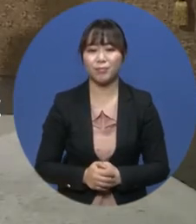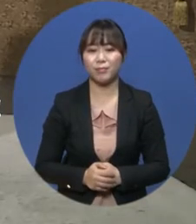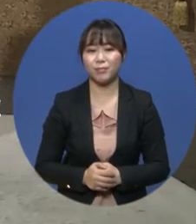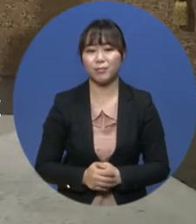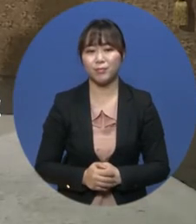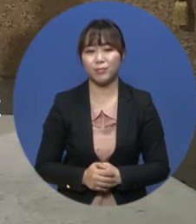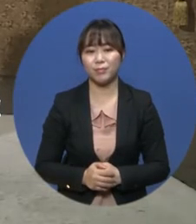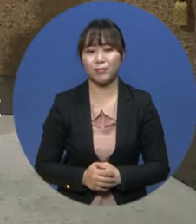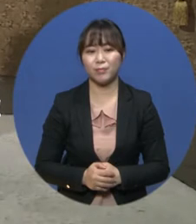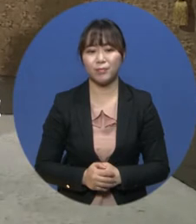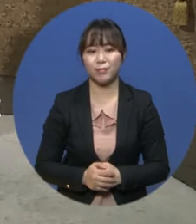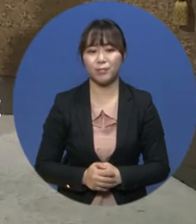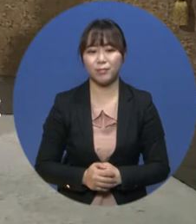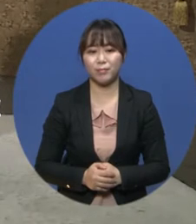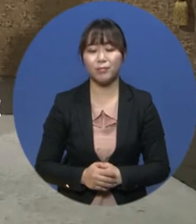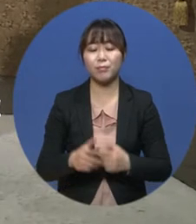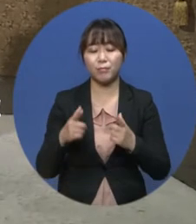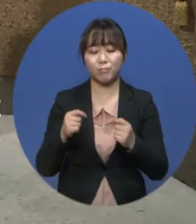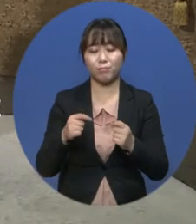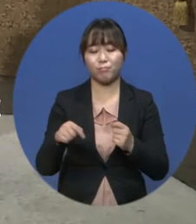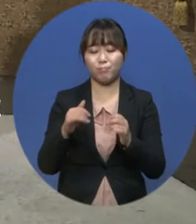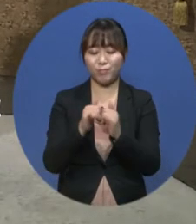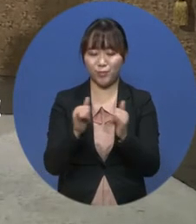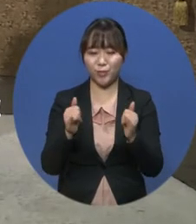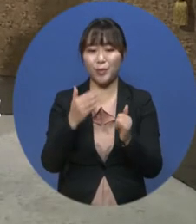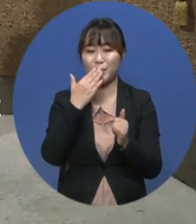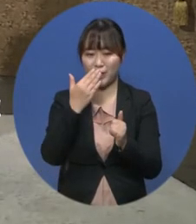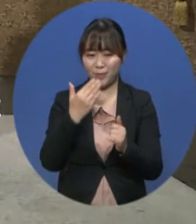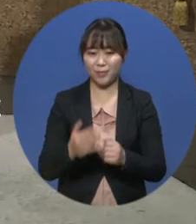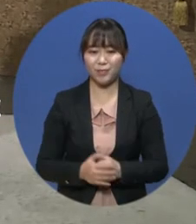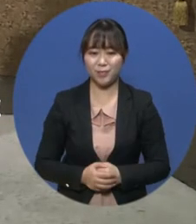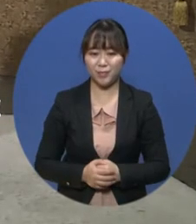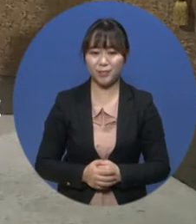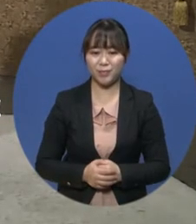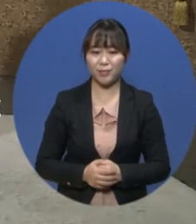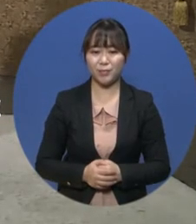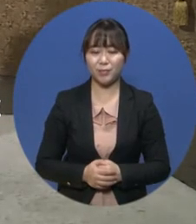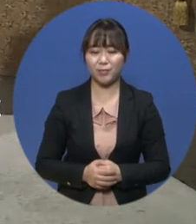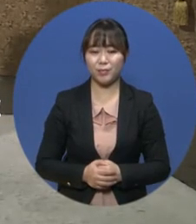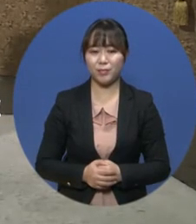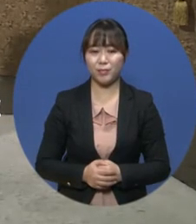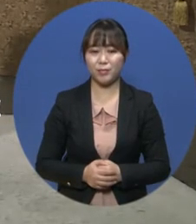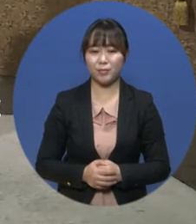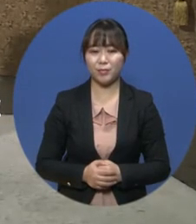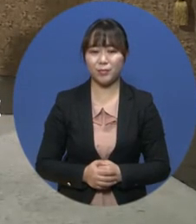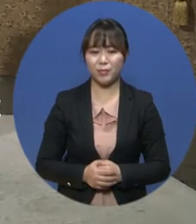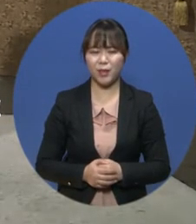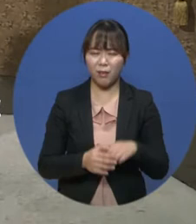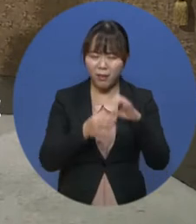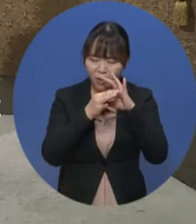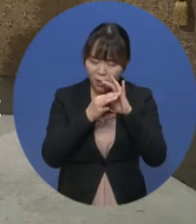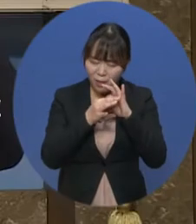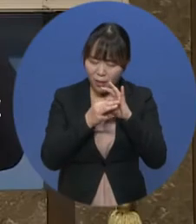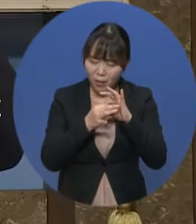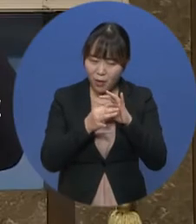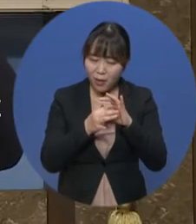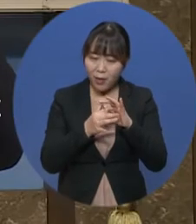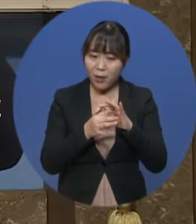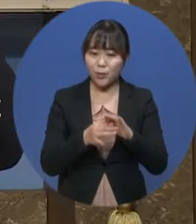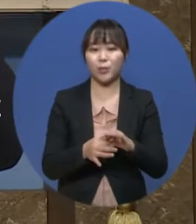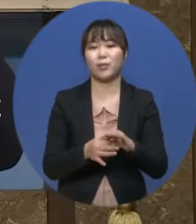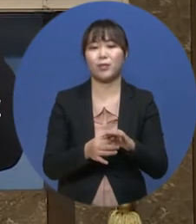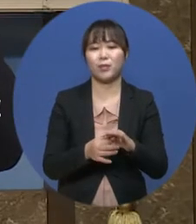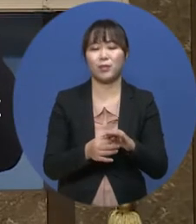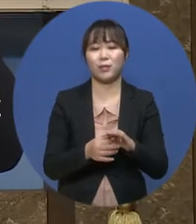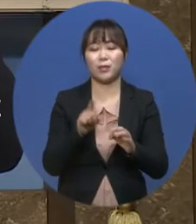아 그분들도 우리 수상의 해당이 됩니다 근데 이제 아주 계속해서 어